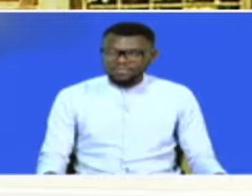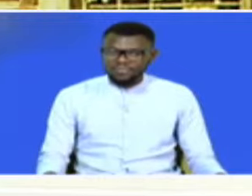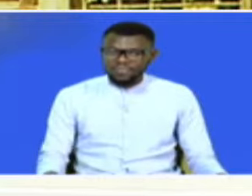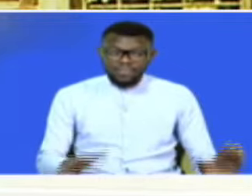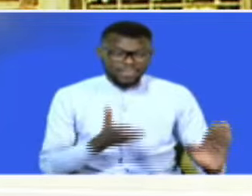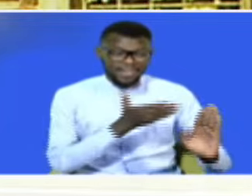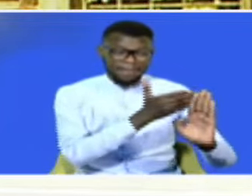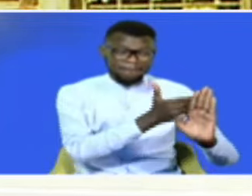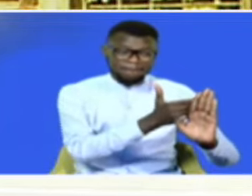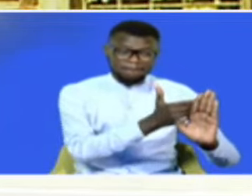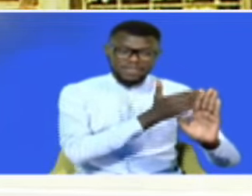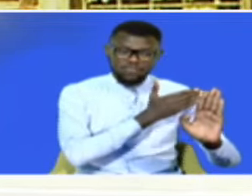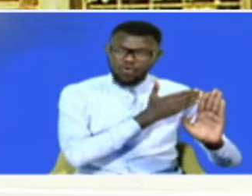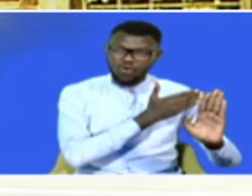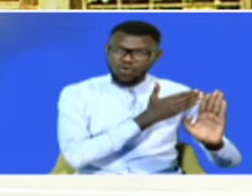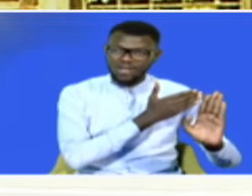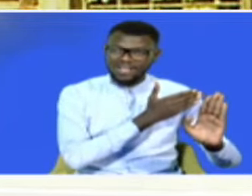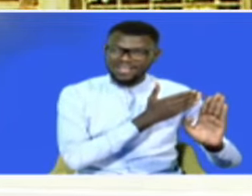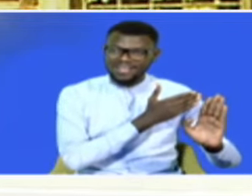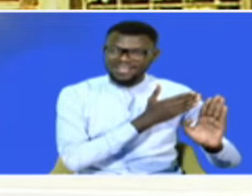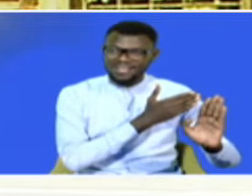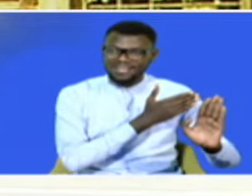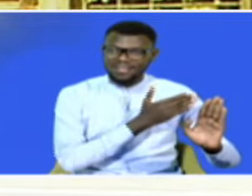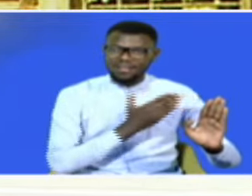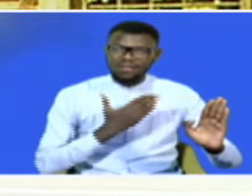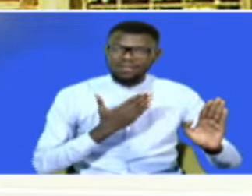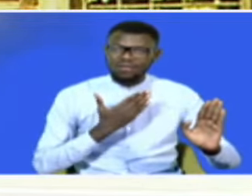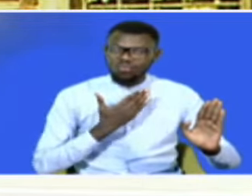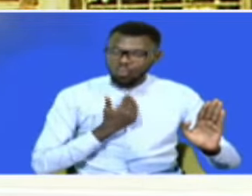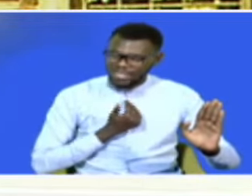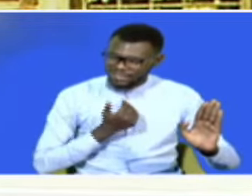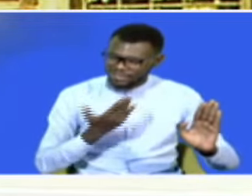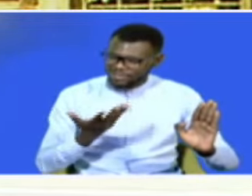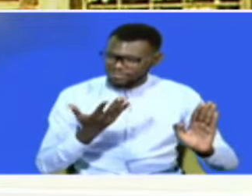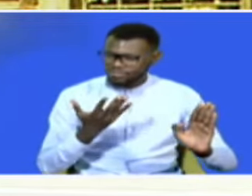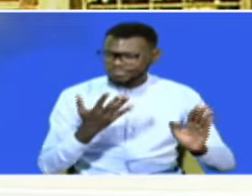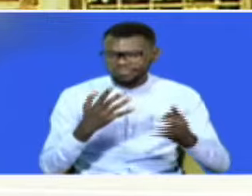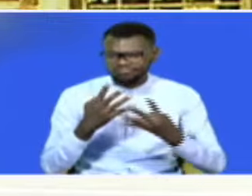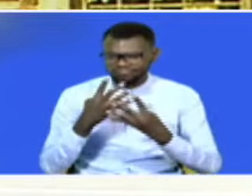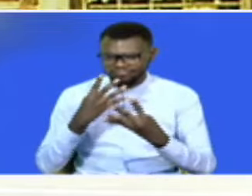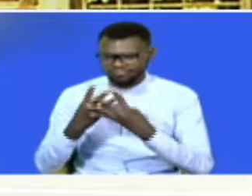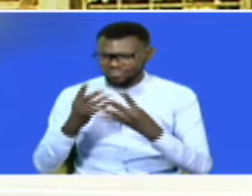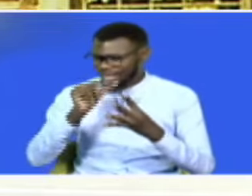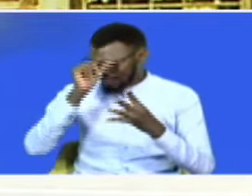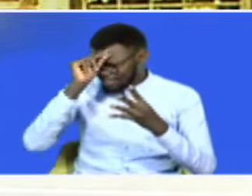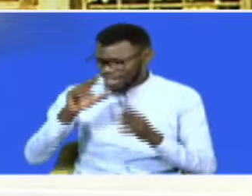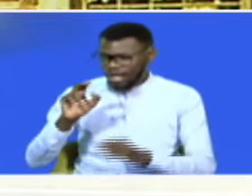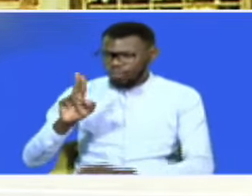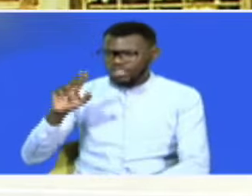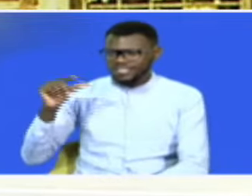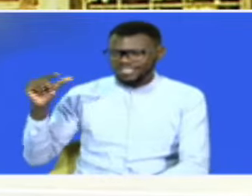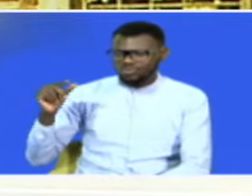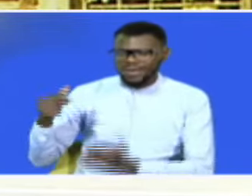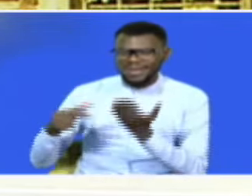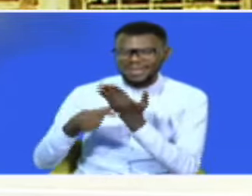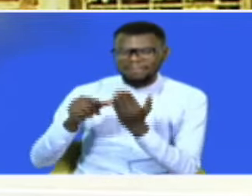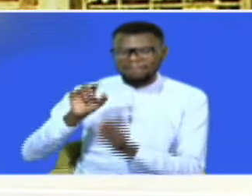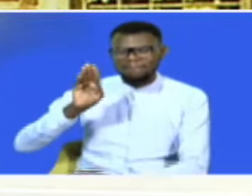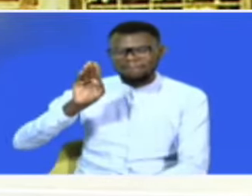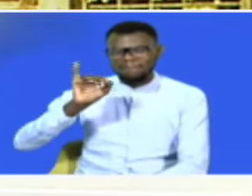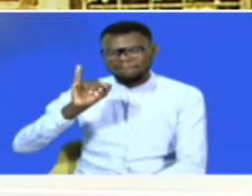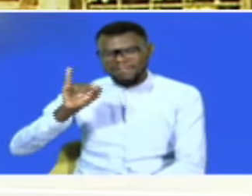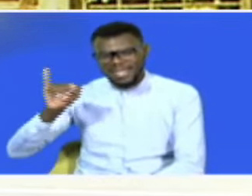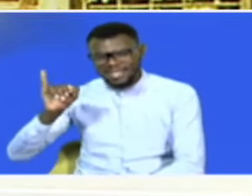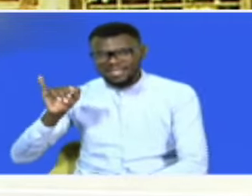lile agizo la kukamatwa kwa gavana wa kaunti ya Uasin Gishu ambaye ni Jonathan Bii pamoja na aliyekuwa naibu